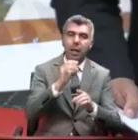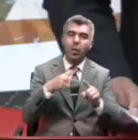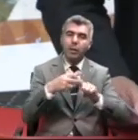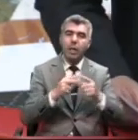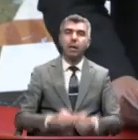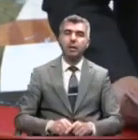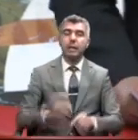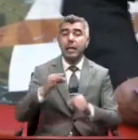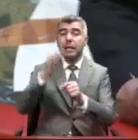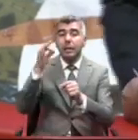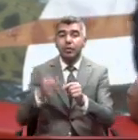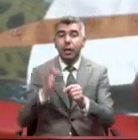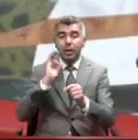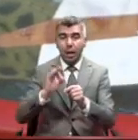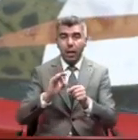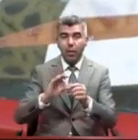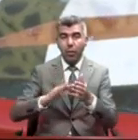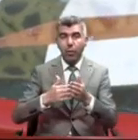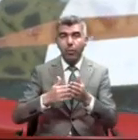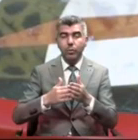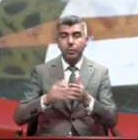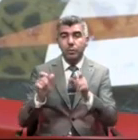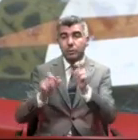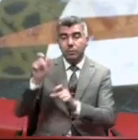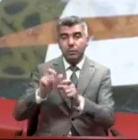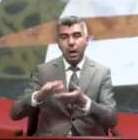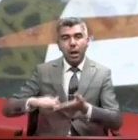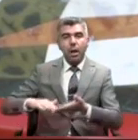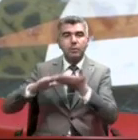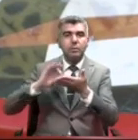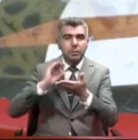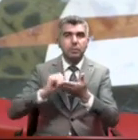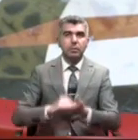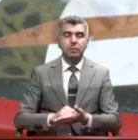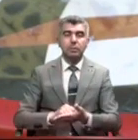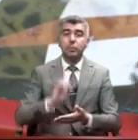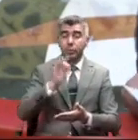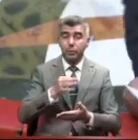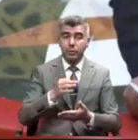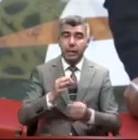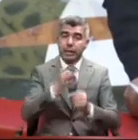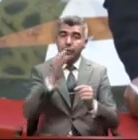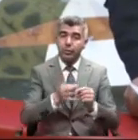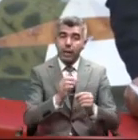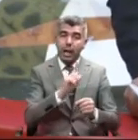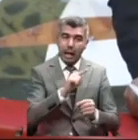الانتاج من اجل التلبيات حاجيات المواطن حاجيات بالنسبه للمنتوج